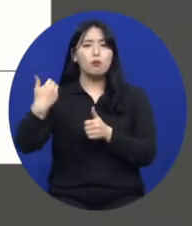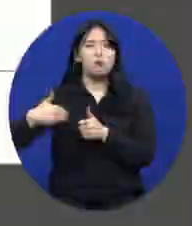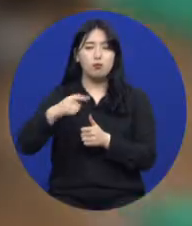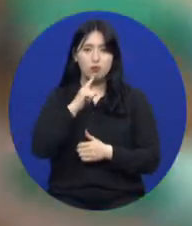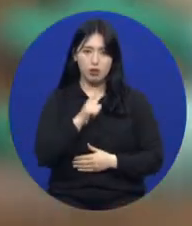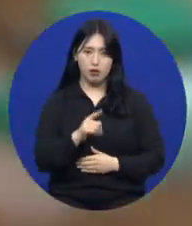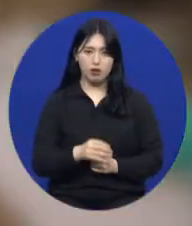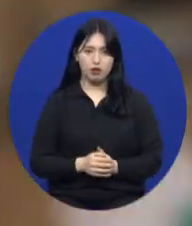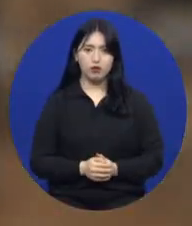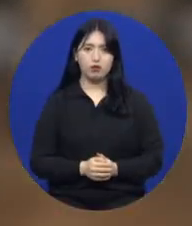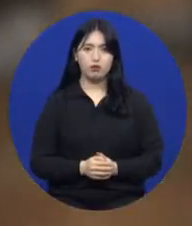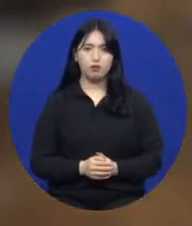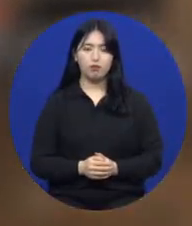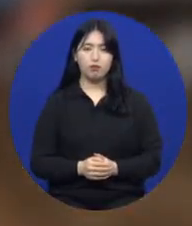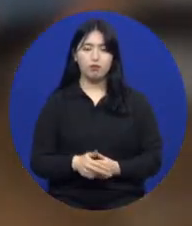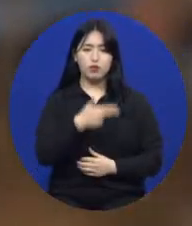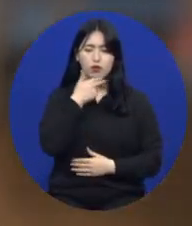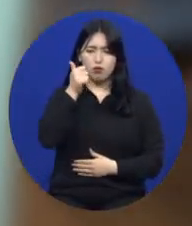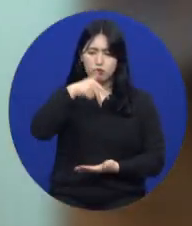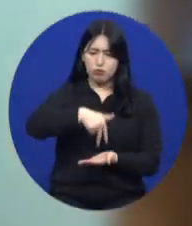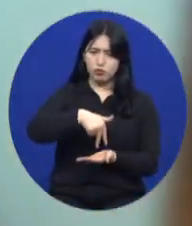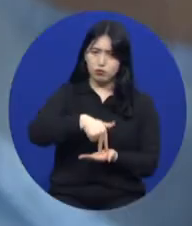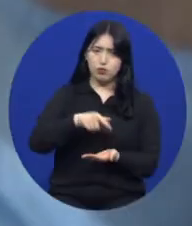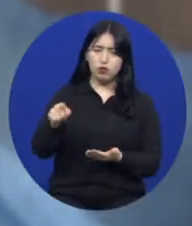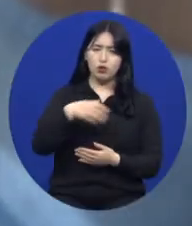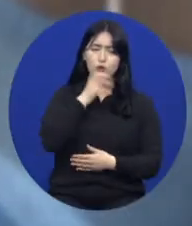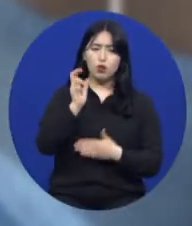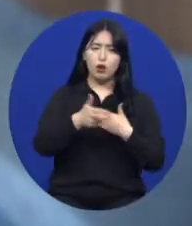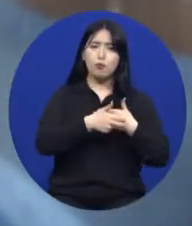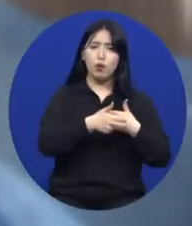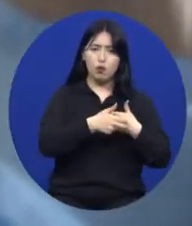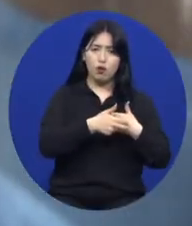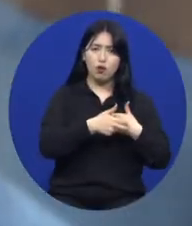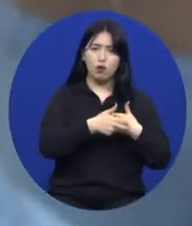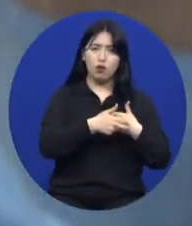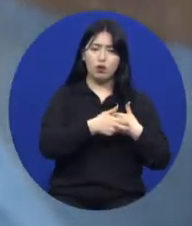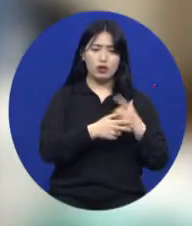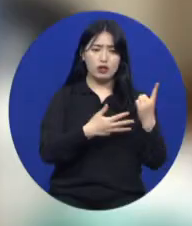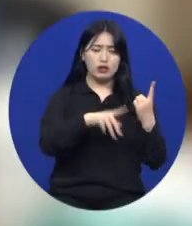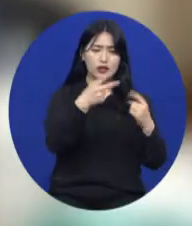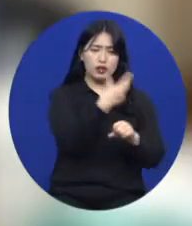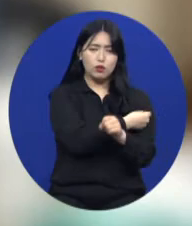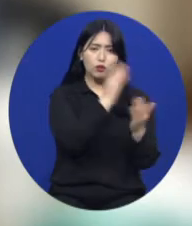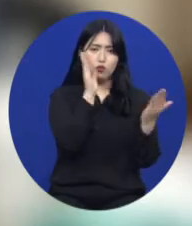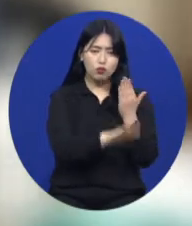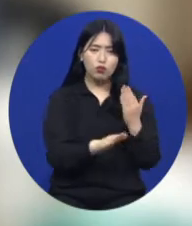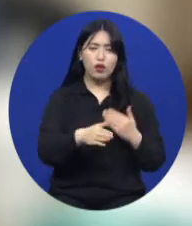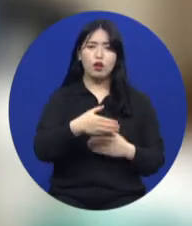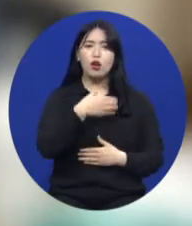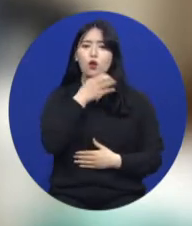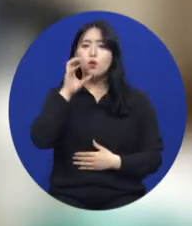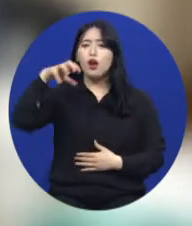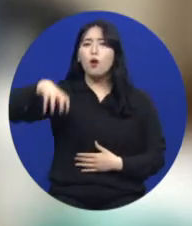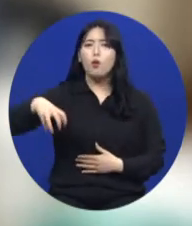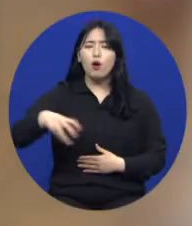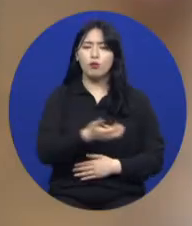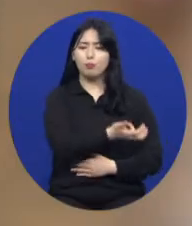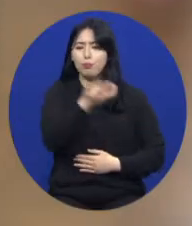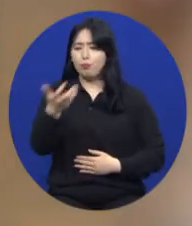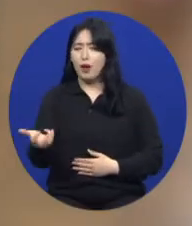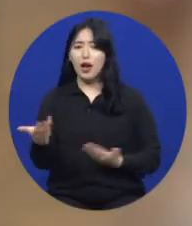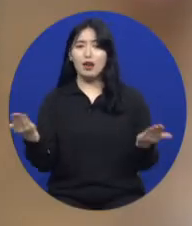들었습니다. A씨가 요양병원에서 1차 접종을 한 뒤 요양원으로 직장을 옮겼기